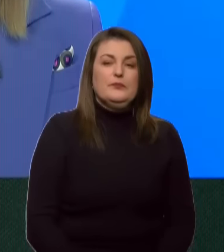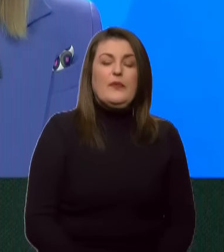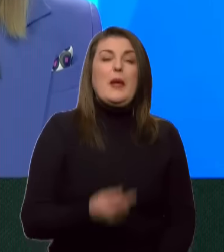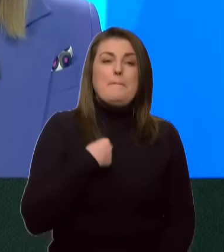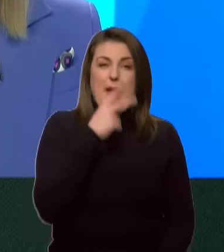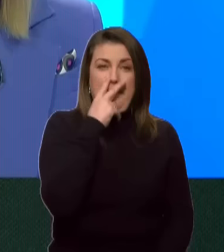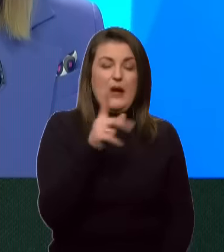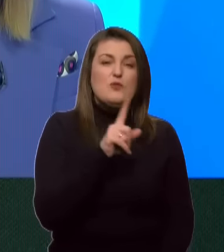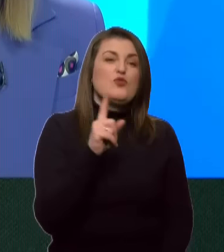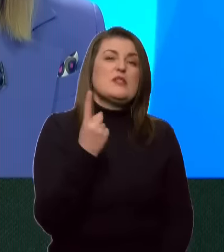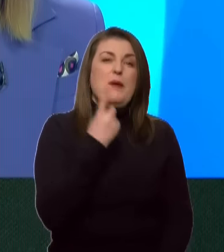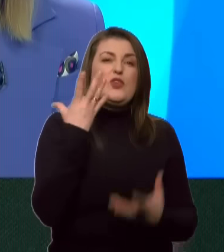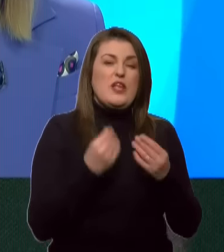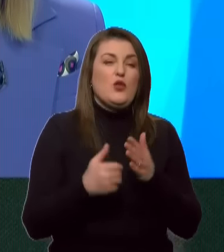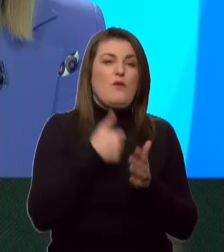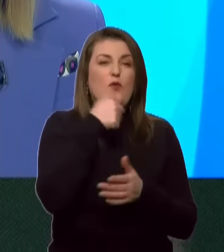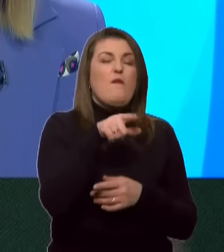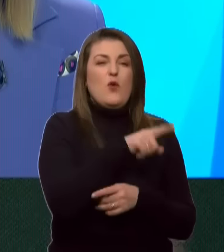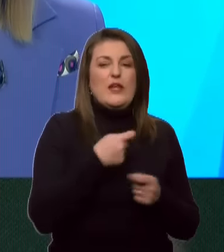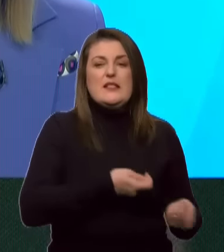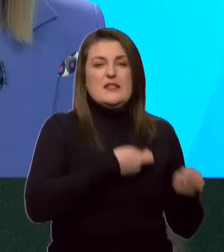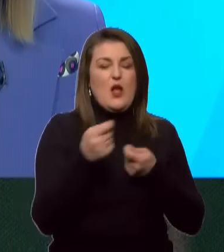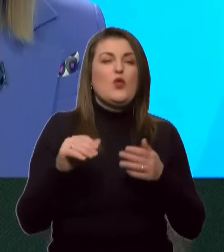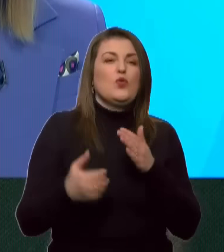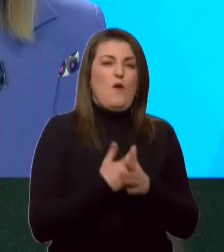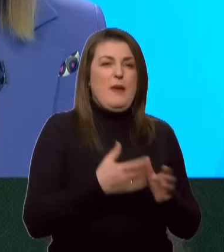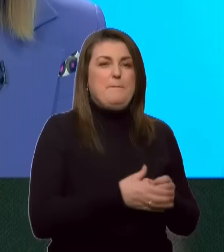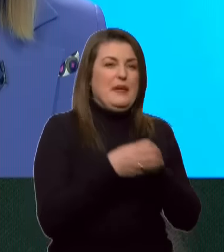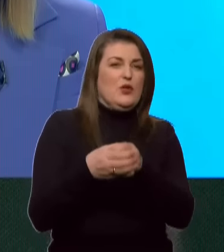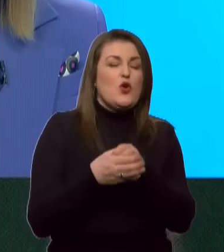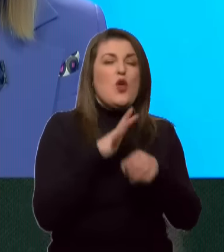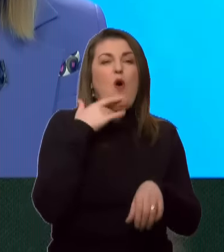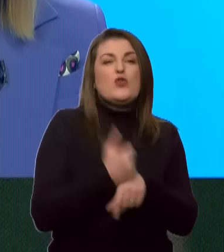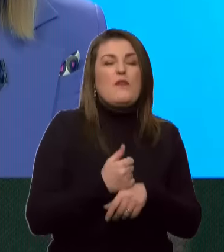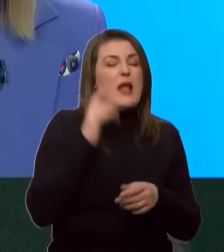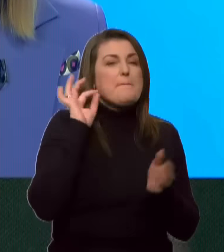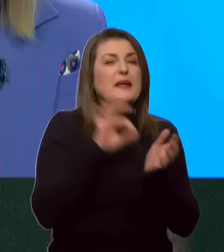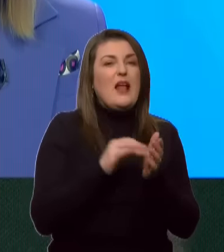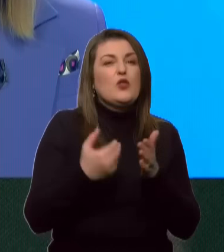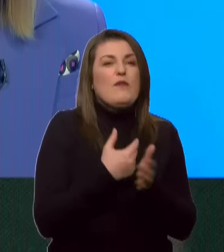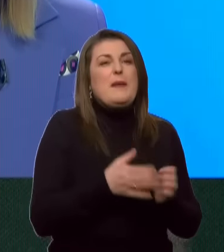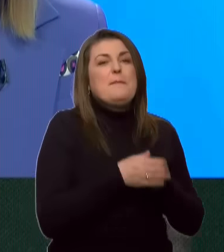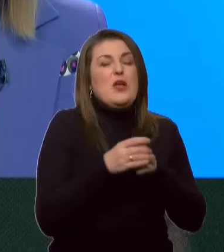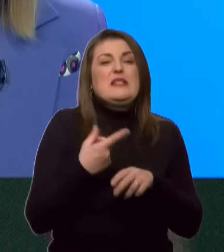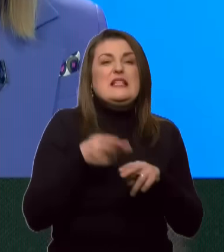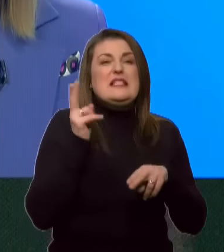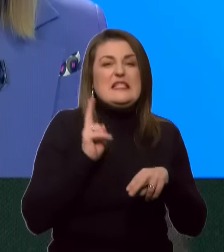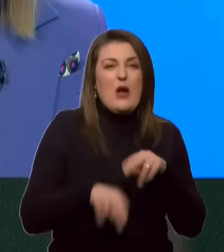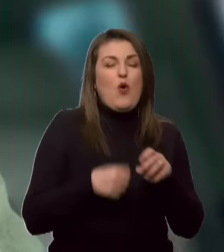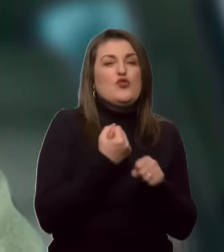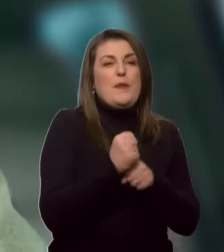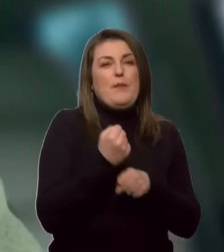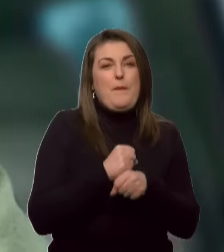Ми бачимо, що з перших днів нового року вони позавозили нові підрозділи. Основна мета нових підрозділів – це закінчити